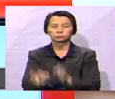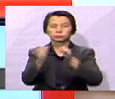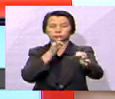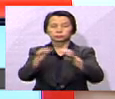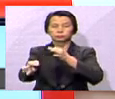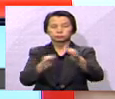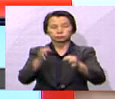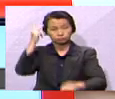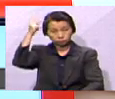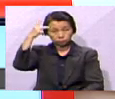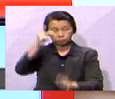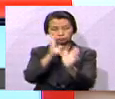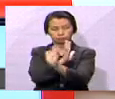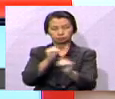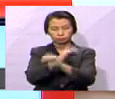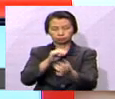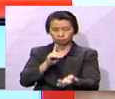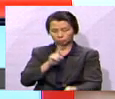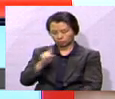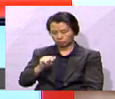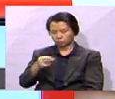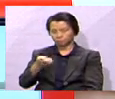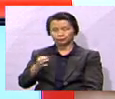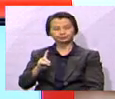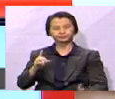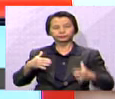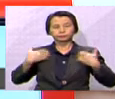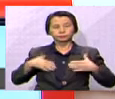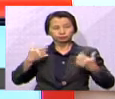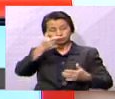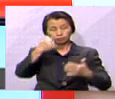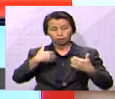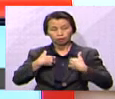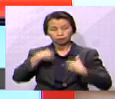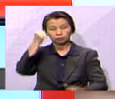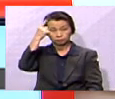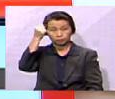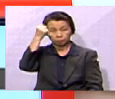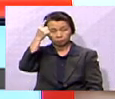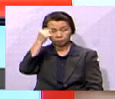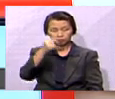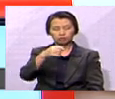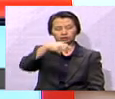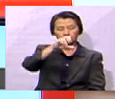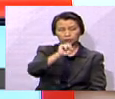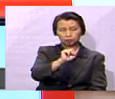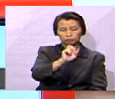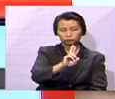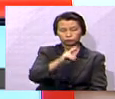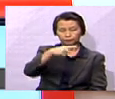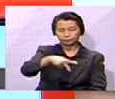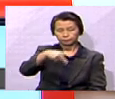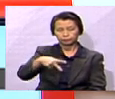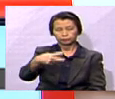Mengulas pula perkembangan politik Sarawak, Datuk Seri Dr. Ahmad Zahid gembira kerana wujud tanda-tanda persefahaman antara Parti Rakyat Bersatu